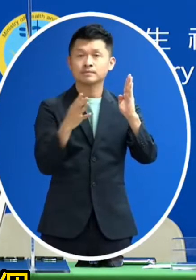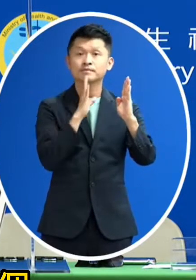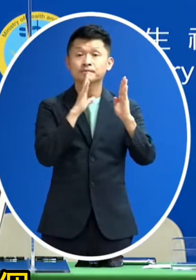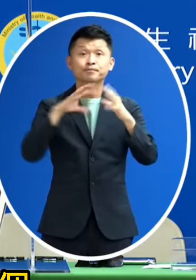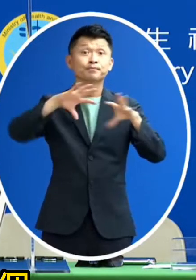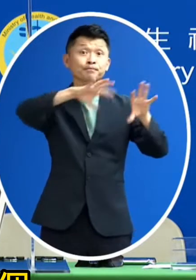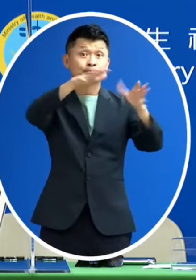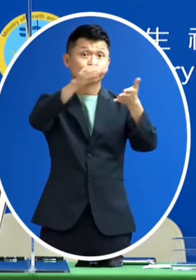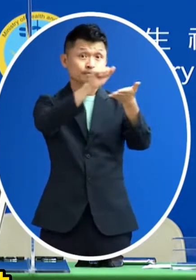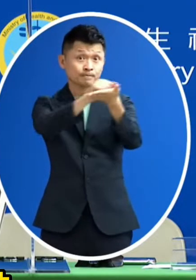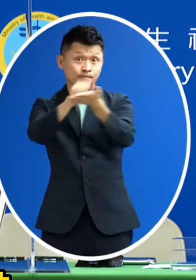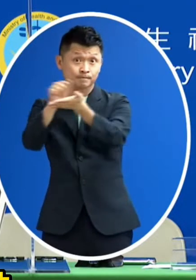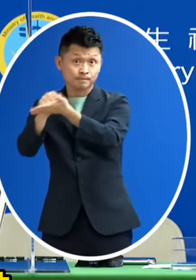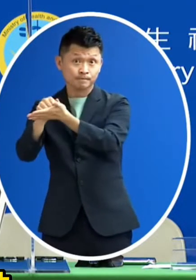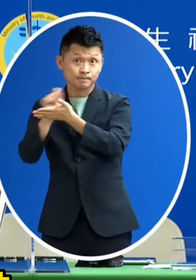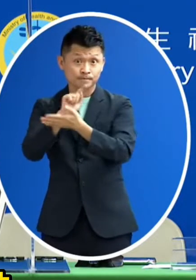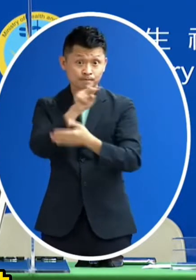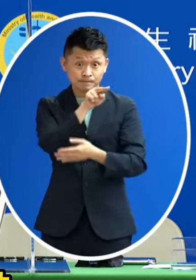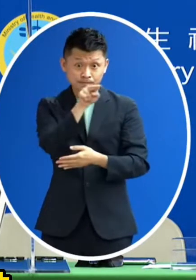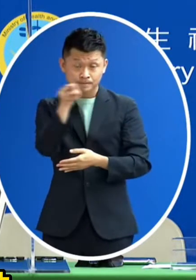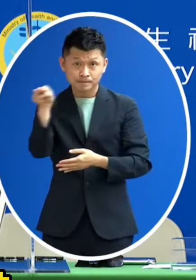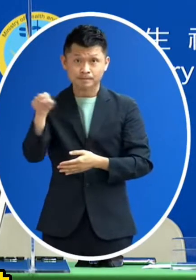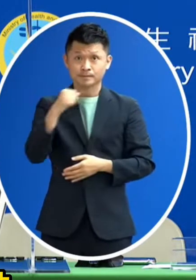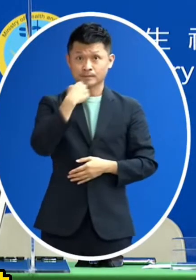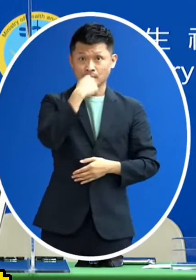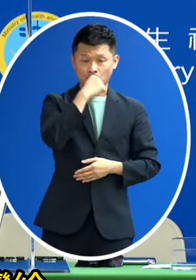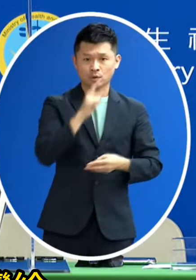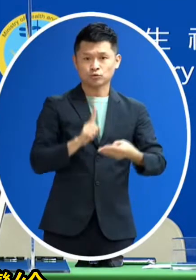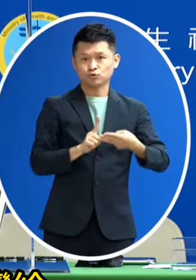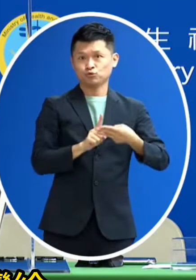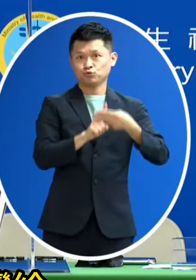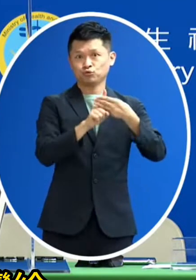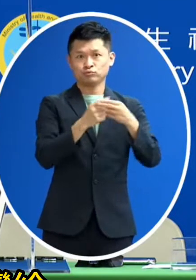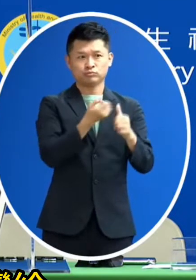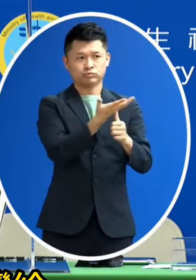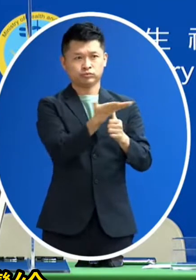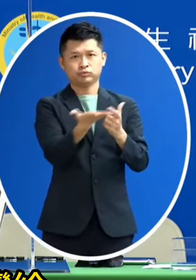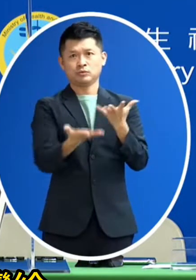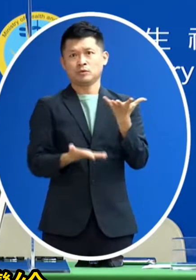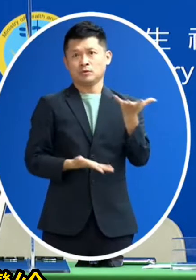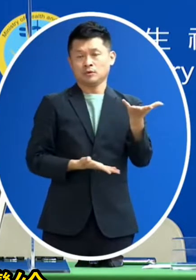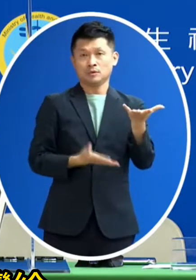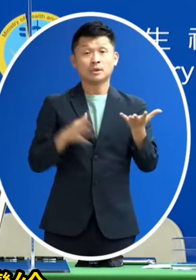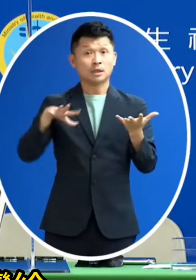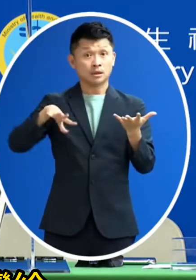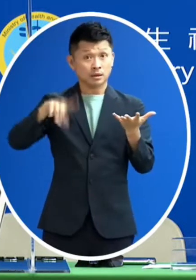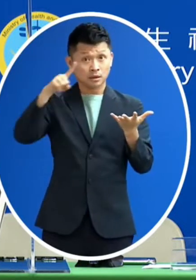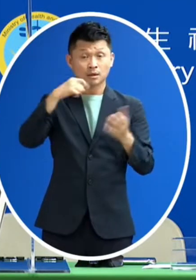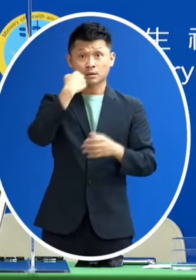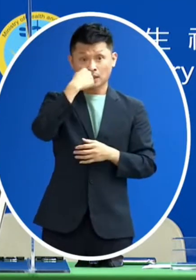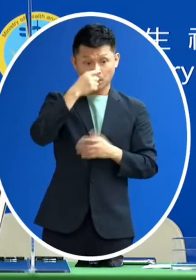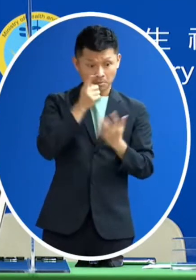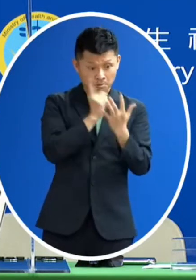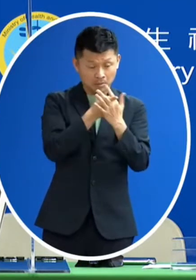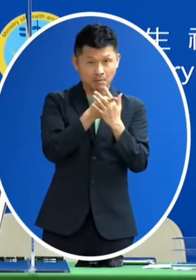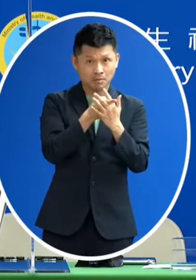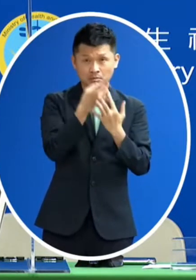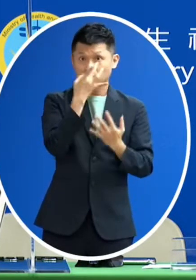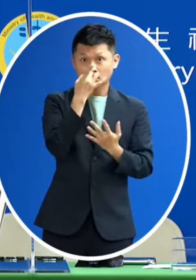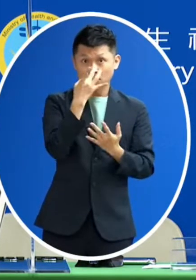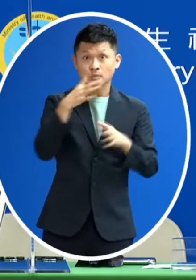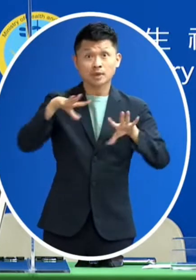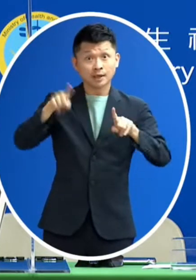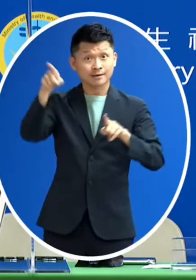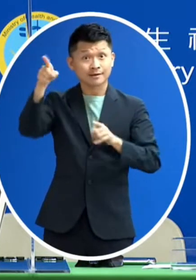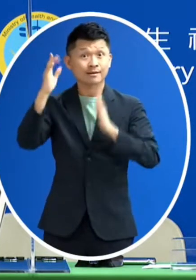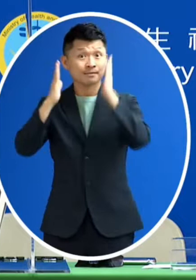看的话，这个虽然我们目前是台湾的主流株不过在先前最早并不是我们台湾给验出来的最早